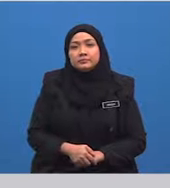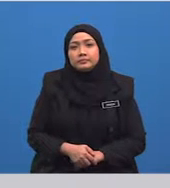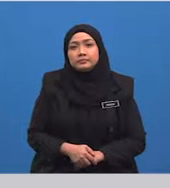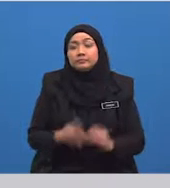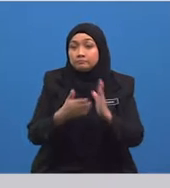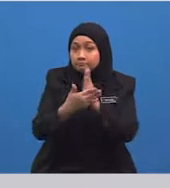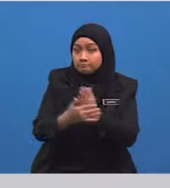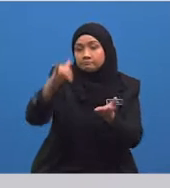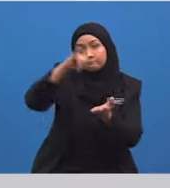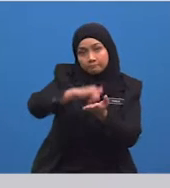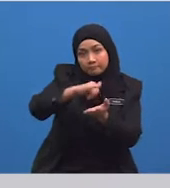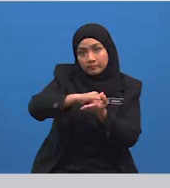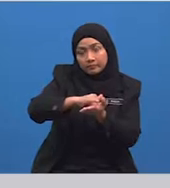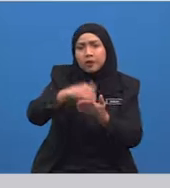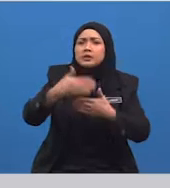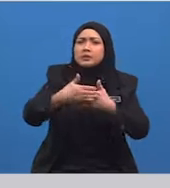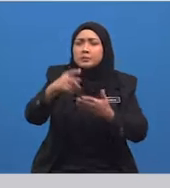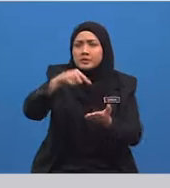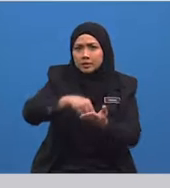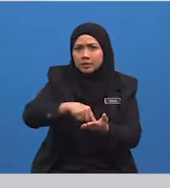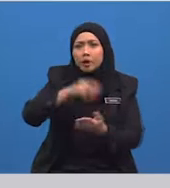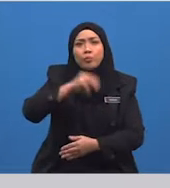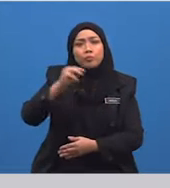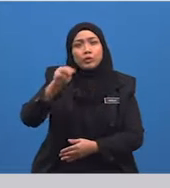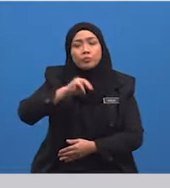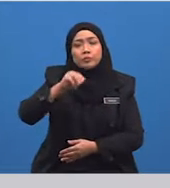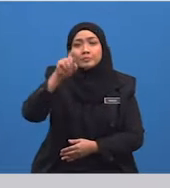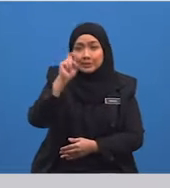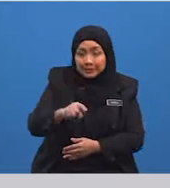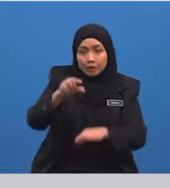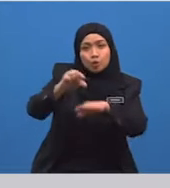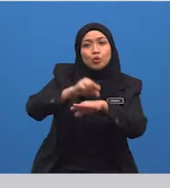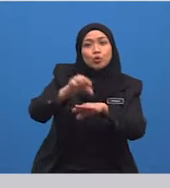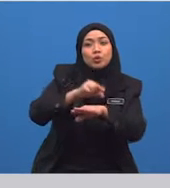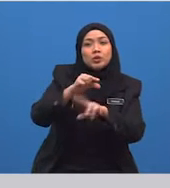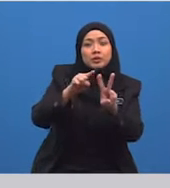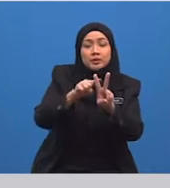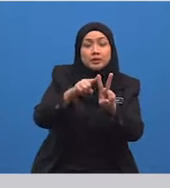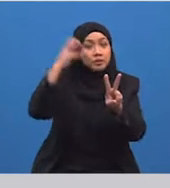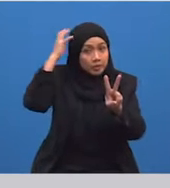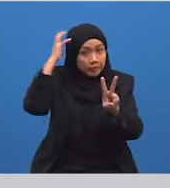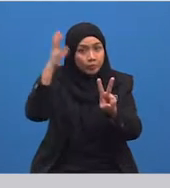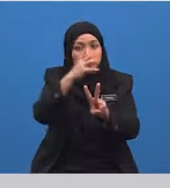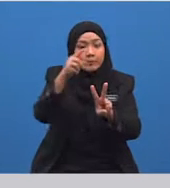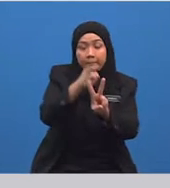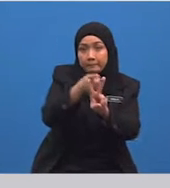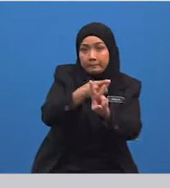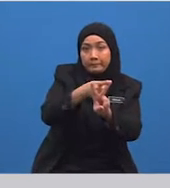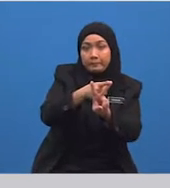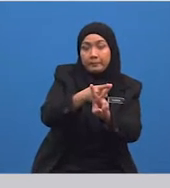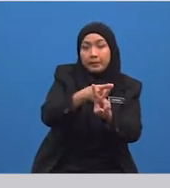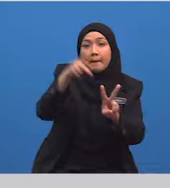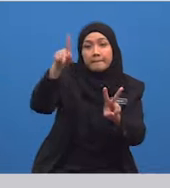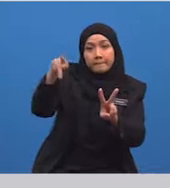Oleh itu, selepas ini, pastikan murid-murid menggunakan syampu dan perapi supaya